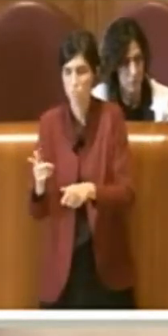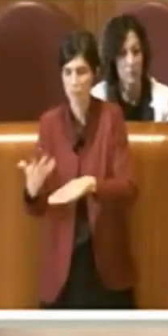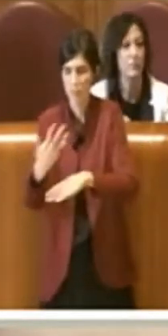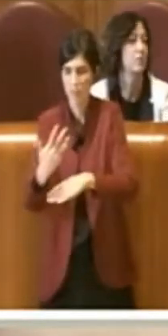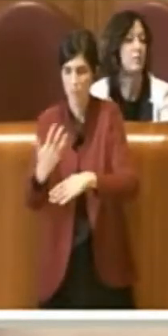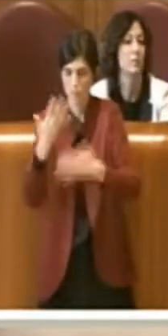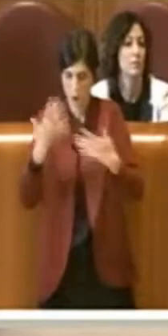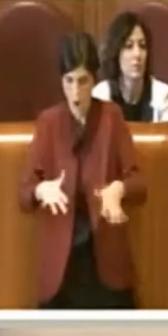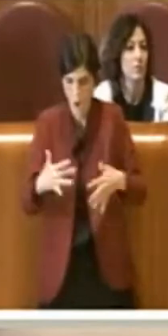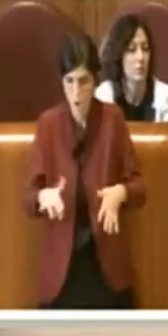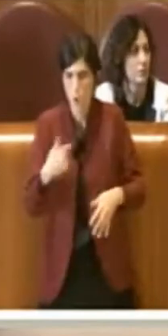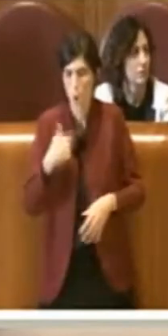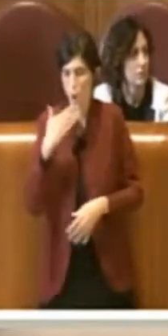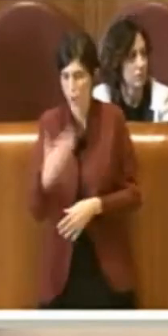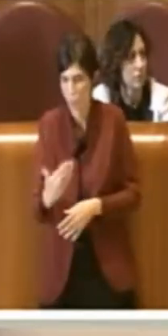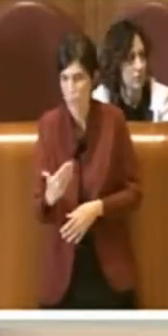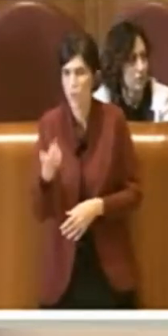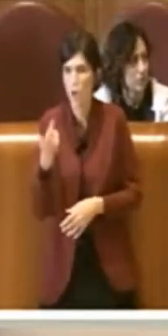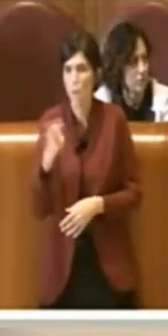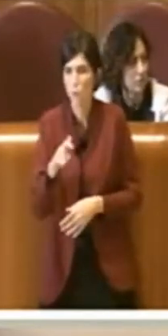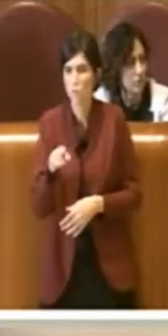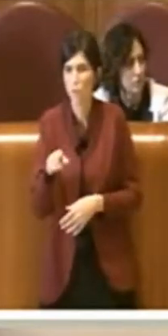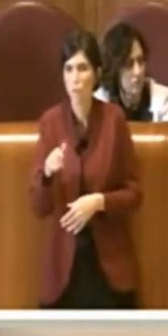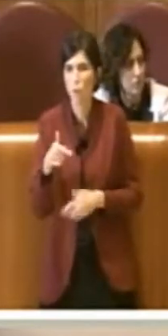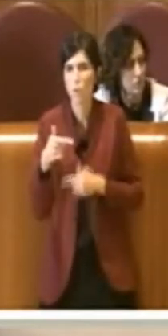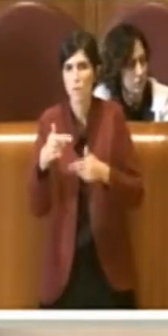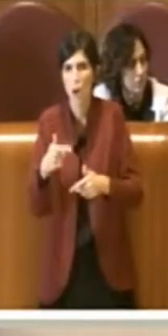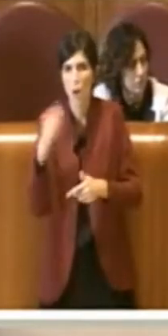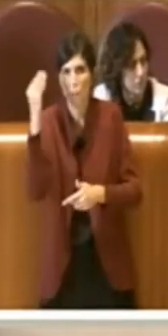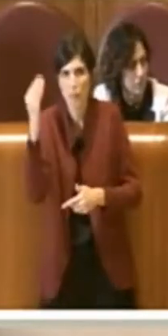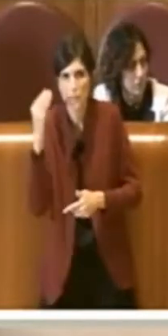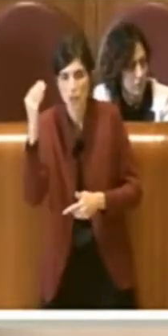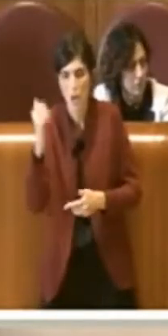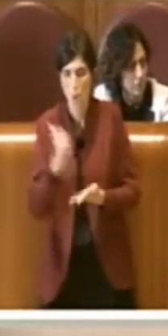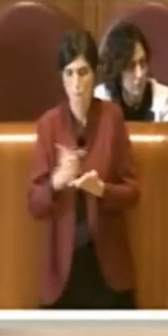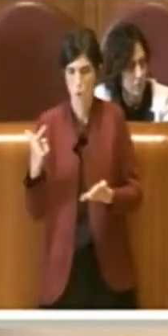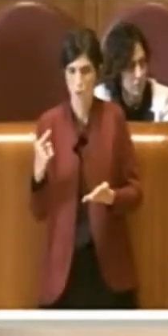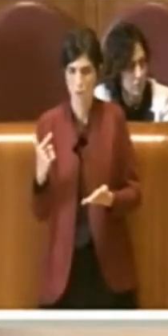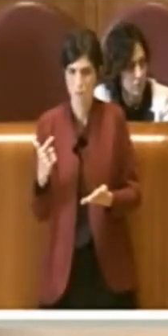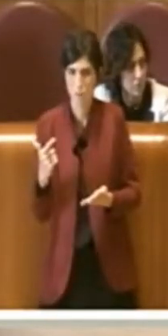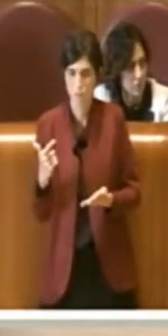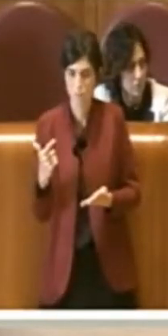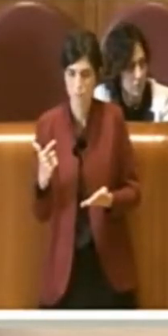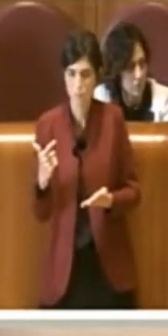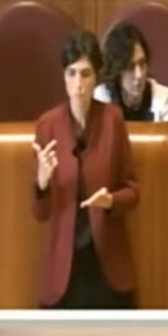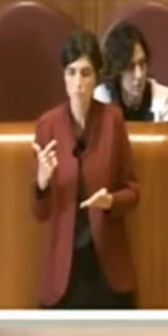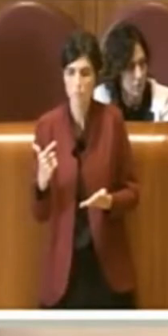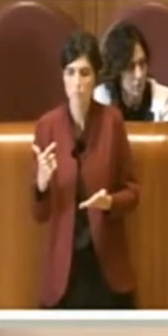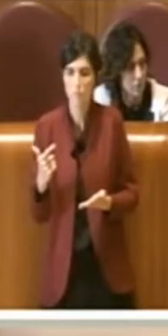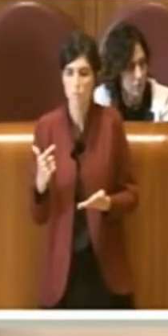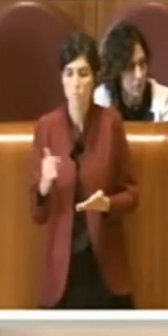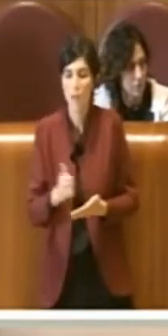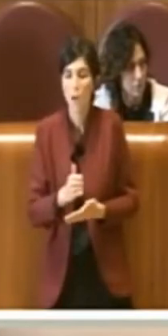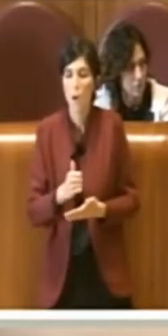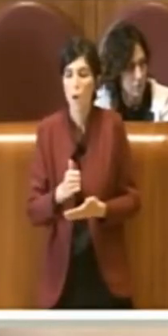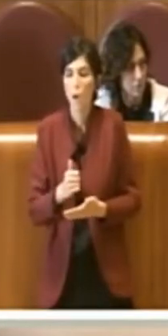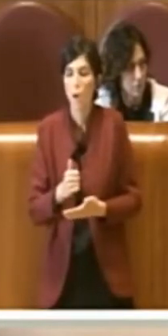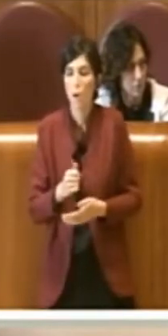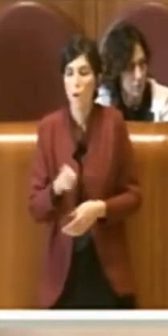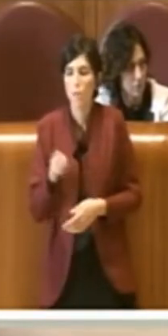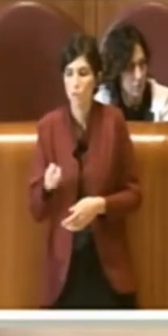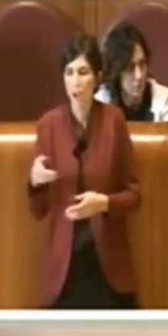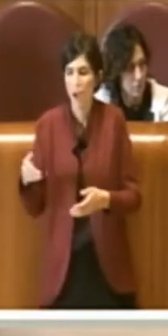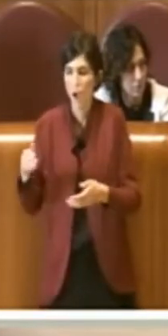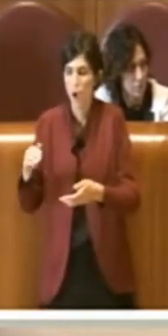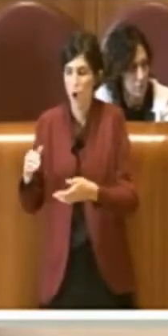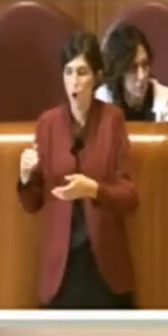ringrazio per essere intervenuti, perché il loro contributo oggettivamente è importante. C'è la prima cittadina del comitato di